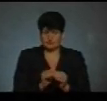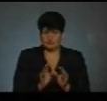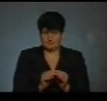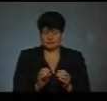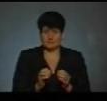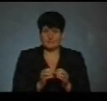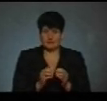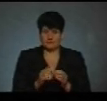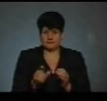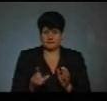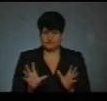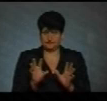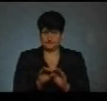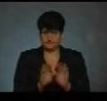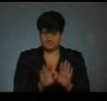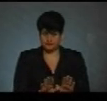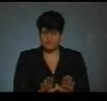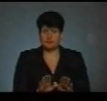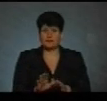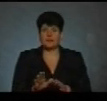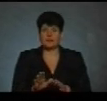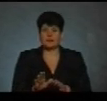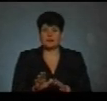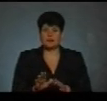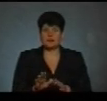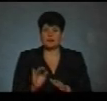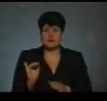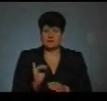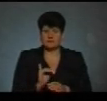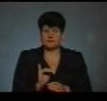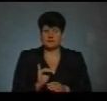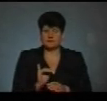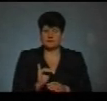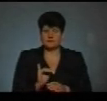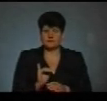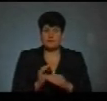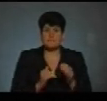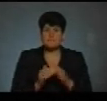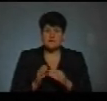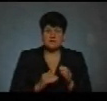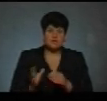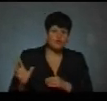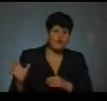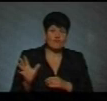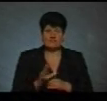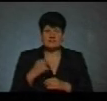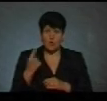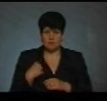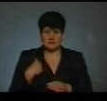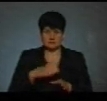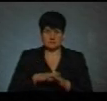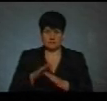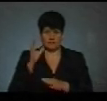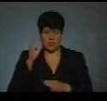увазі священників, прислужників, там, дяканів. І практично вся область нас прислухалась.